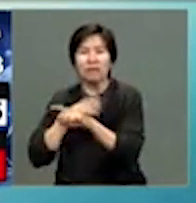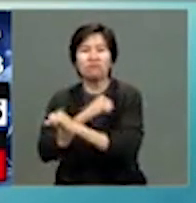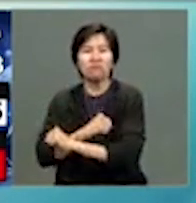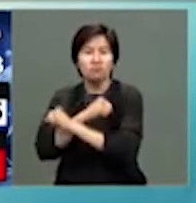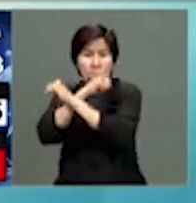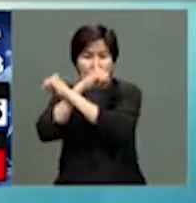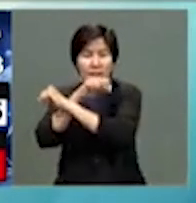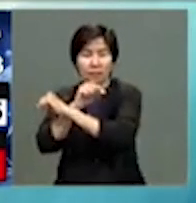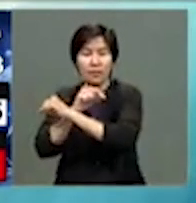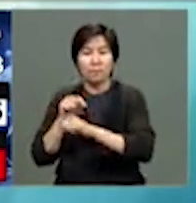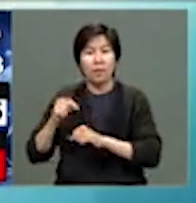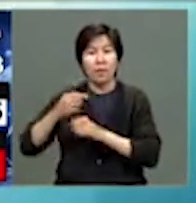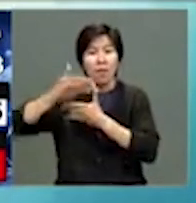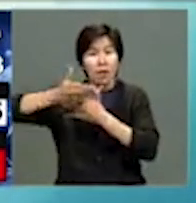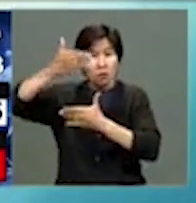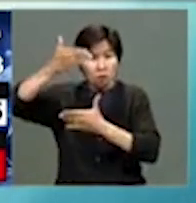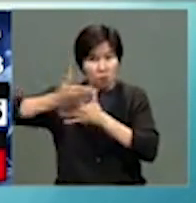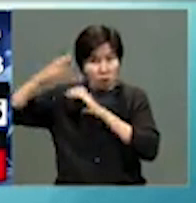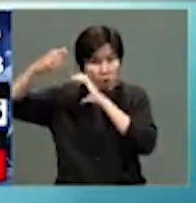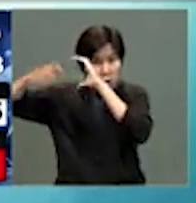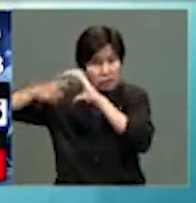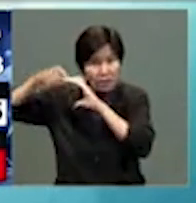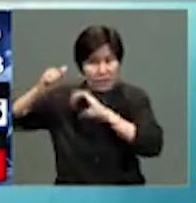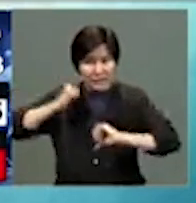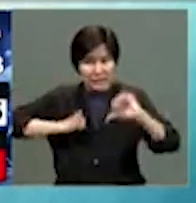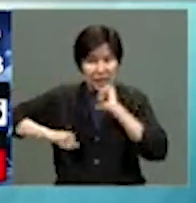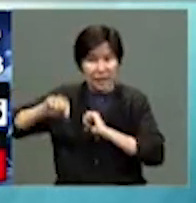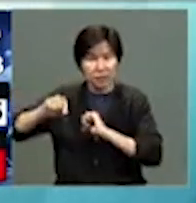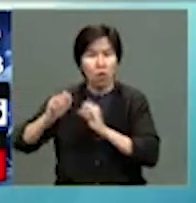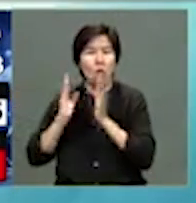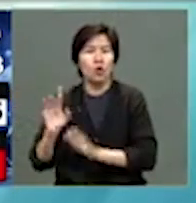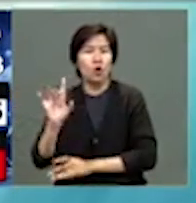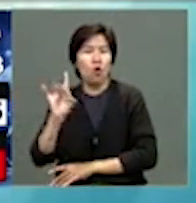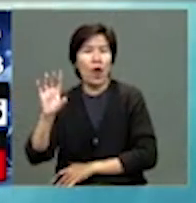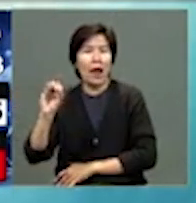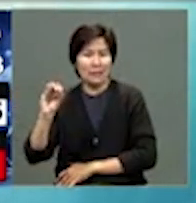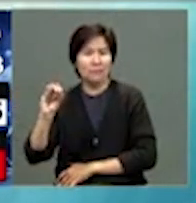เมตรนะครับเราไม่ต้องมีอะไรมาปิดหน้าร่างกายของเราได้นะครับเพราะฉะนั้นตรงนี้นำเรียนว่าก็เป็นตัวอย่างที่ดีที่ควรจะต้องทำกันในทุกช่องทุกๆรายการนะครับตอนนี้กองถ่ายสามารถที่จะเพิ่มขนาดได้แล้วไม่เกิน150คนผู้เข้าชมไม่เกิด 50คนนะครับอันนี้ก็เป็นอะรายละเอียดที่จะทำให้เราเห็นรายการต่างๆๆทำการถ่ายทำแล้วก็มาให้พวกเราได้ชื่นชมกันในทางทีวีนะครับขอไข่สถานประกอบการด้านสุขภาพสปาออนเซ็นอบตัวสมุนไพรอบไอน้ำแบบรวมเปิดได้แล้วแต่ยังยกเว้นคือกิจการอาบอบนวดนะครับอันนี้ยังไม่ได้แล้วก็จะ